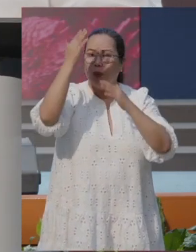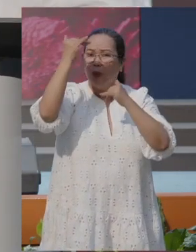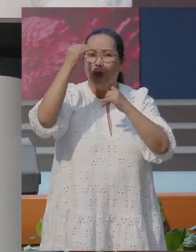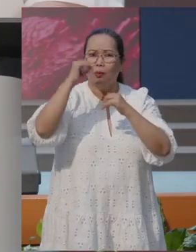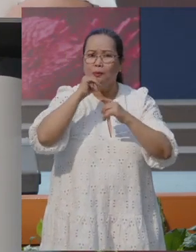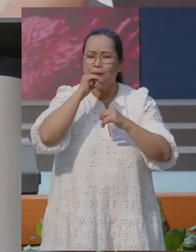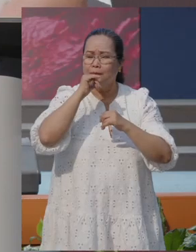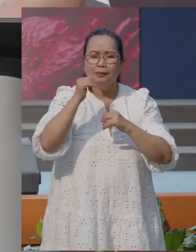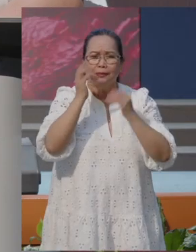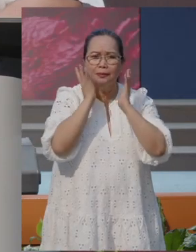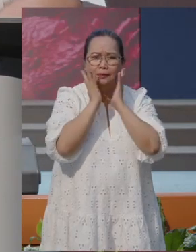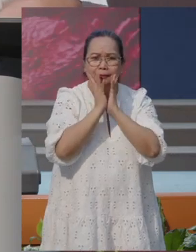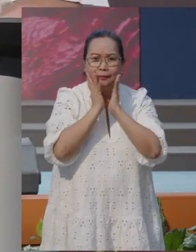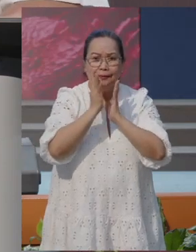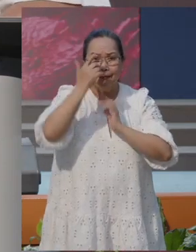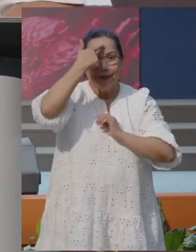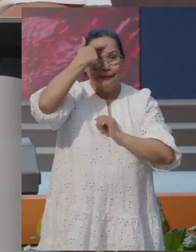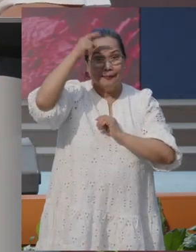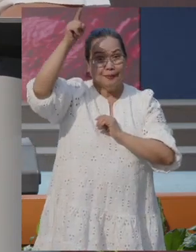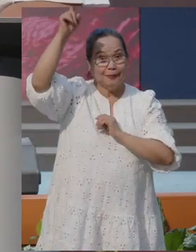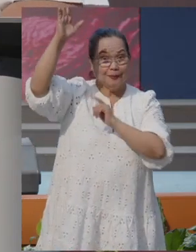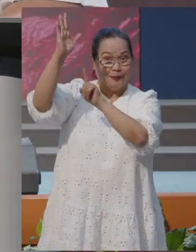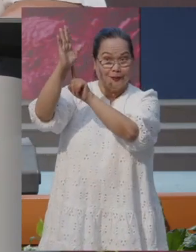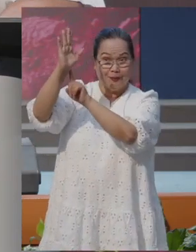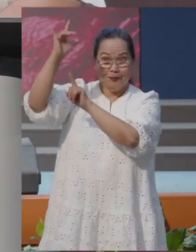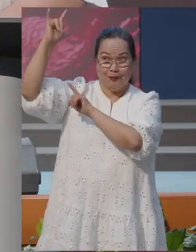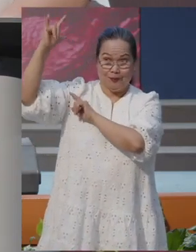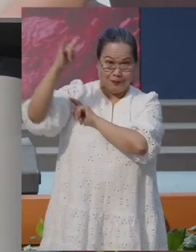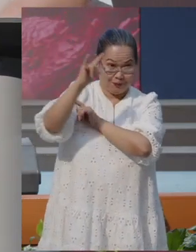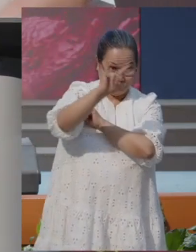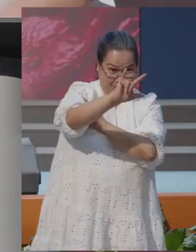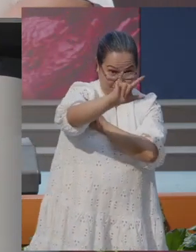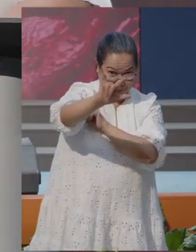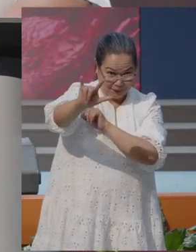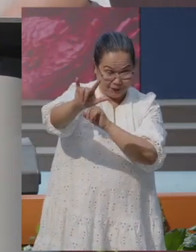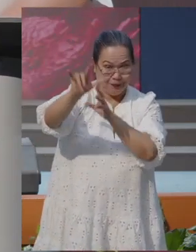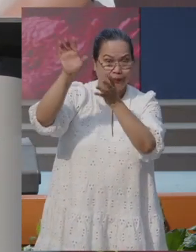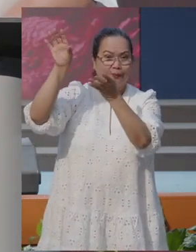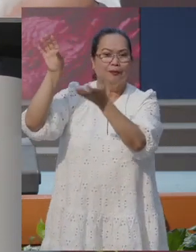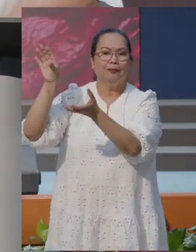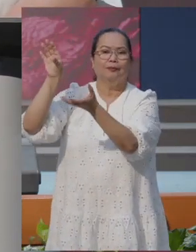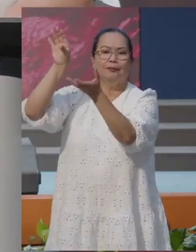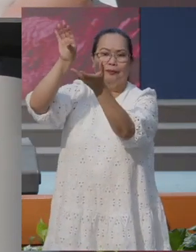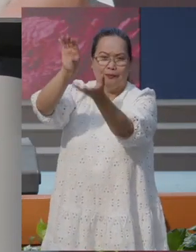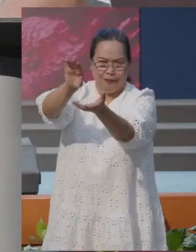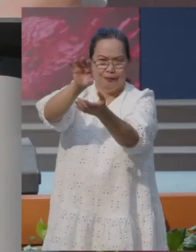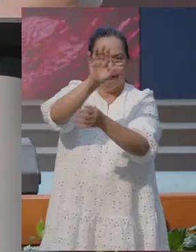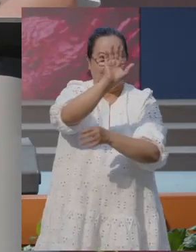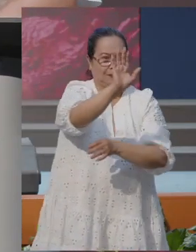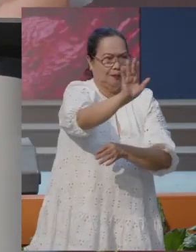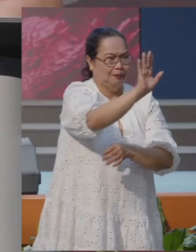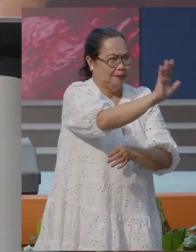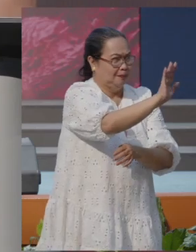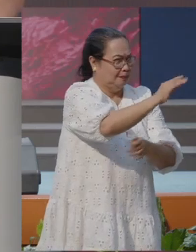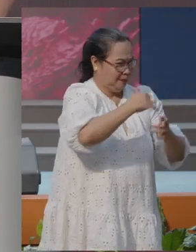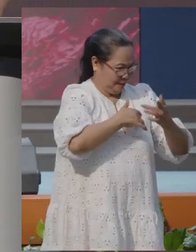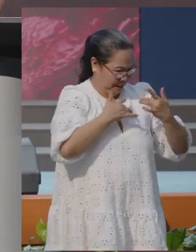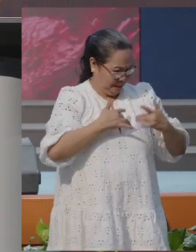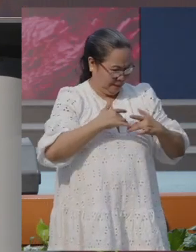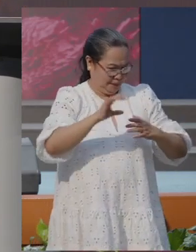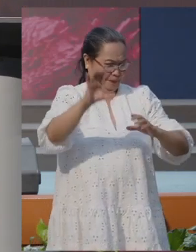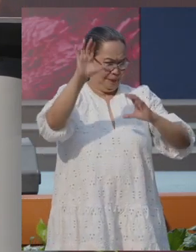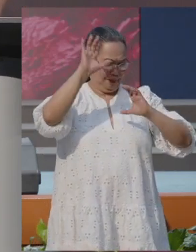to shame, because God's love has been poured into our hearts through the Holy